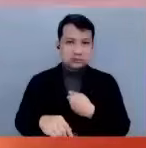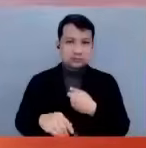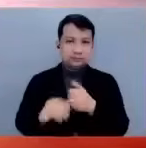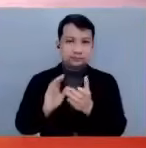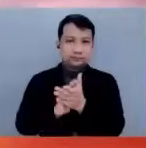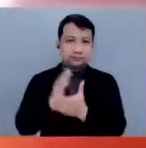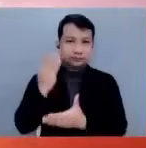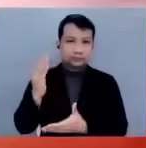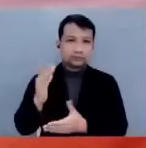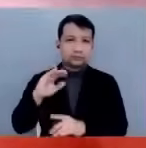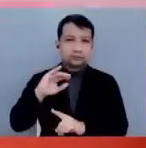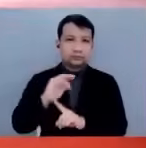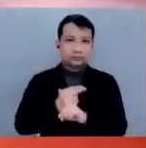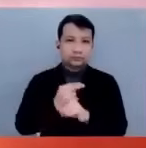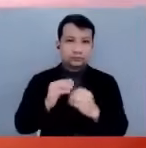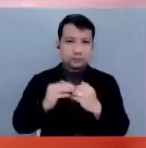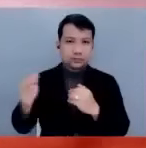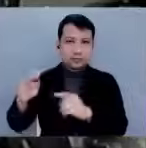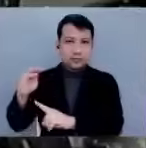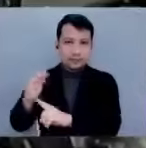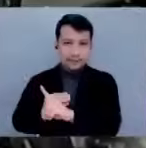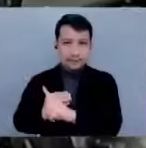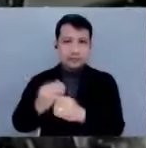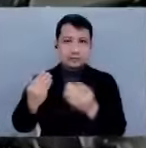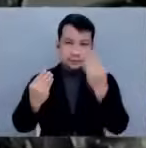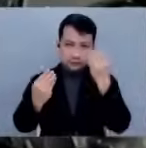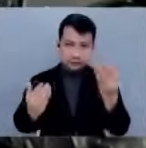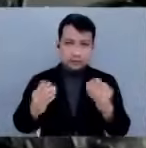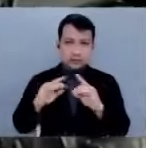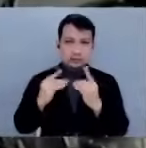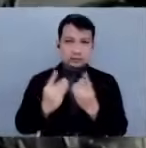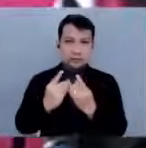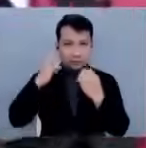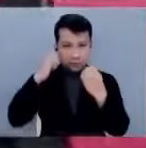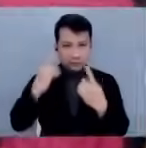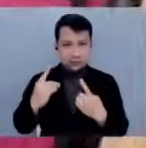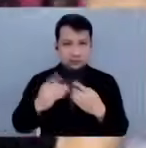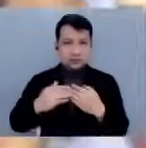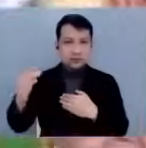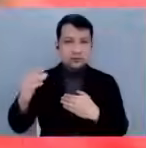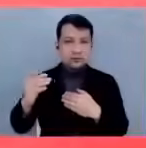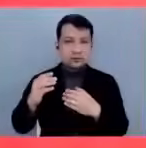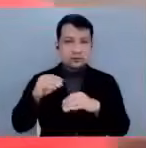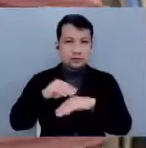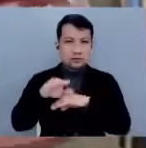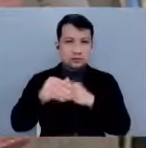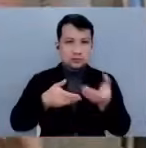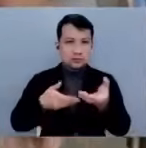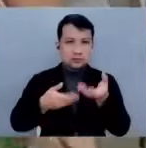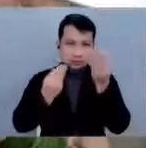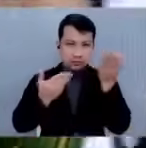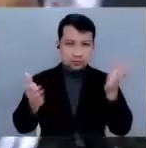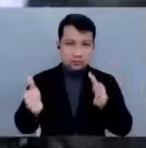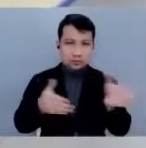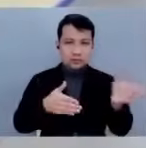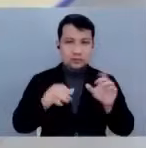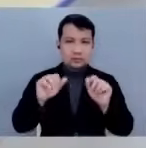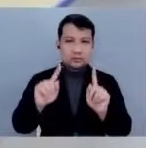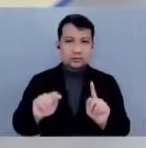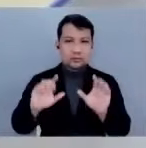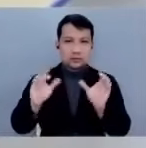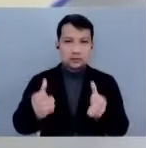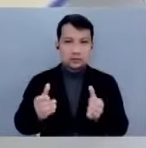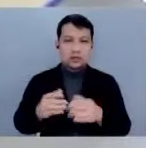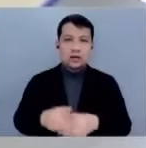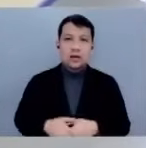Hunyo hanggang Marso. Ayon sa DepEd, idaraan pa sa konsultasyon ang planong Saturday classes. Pero